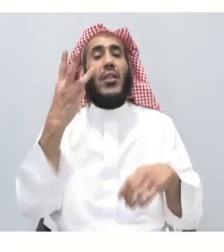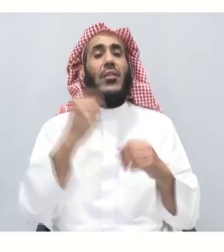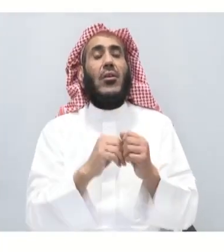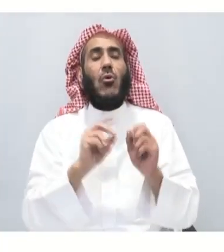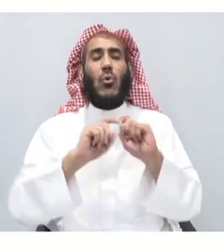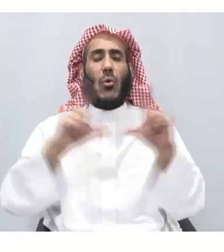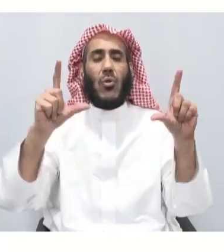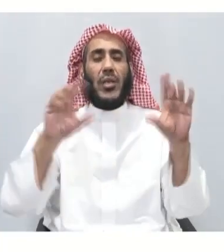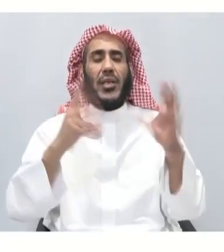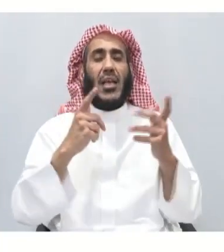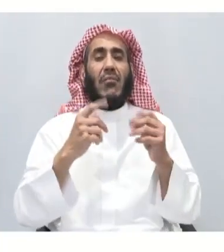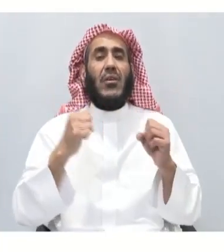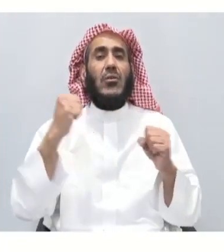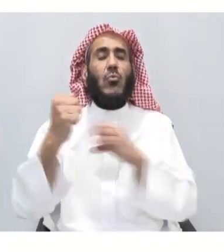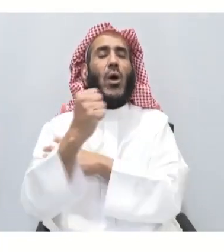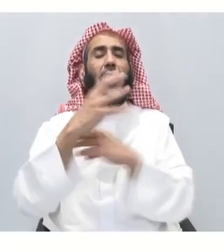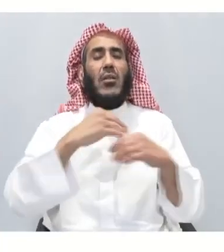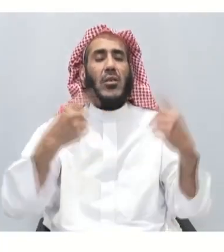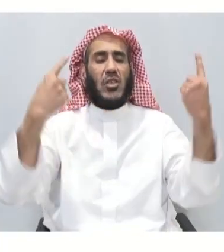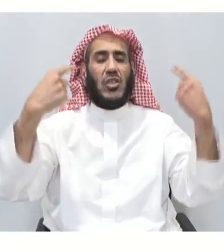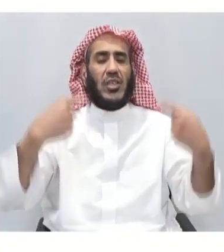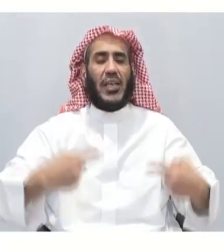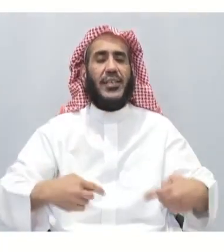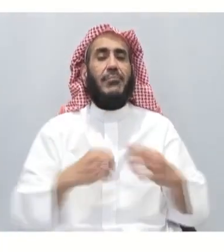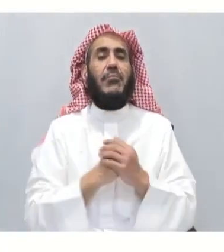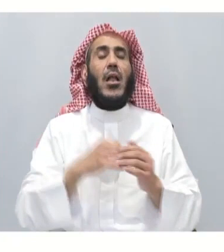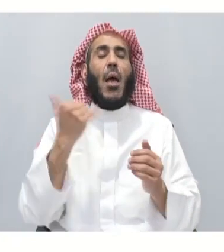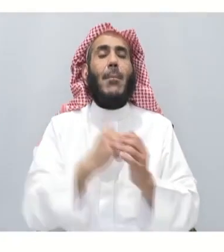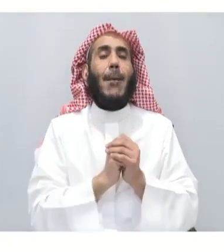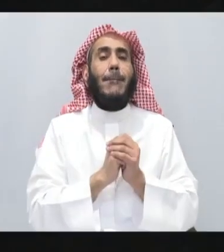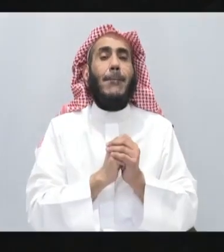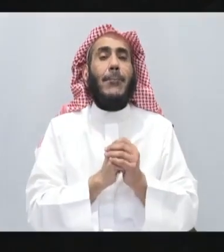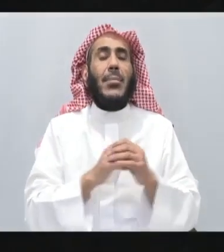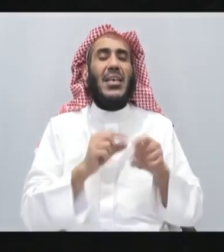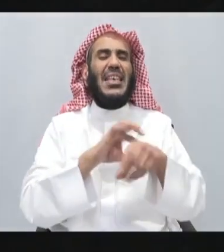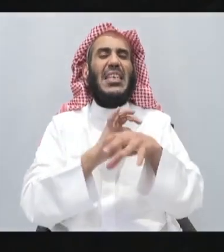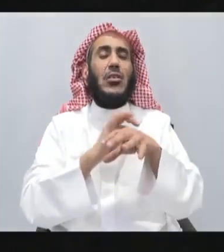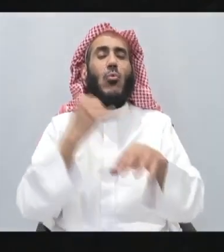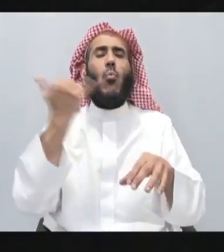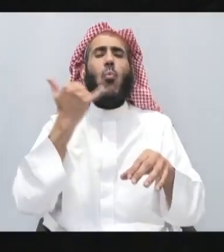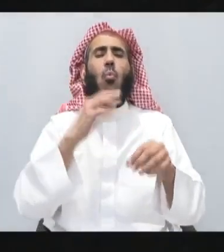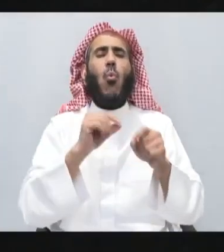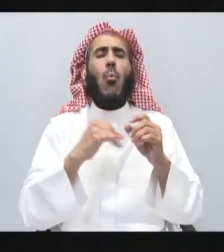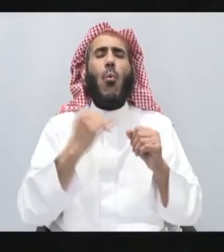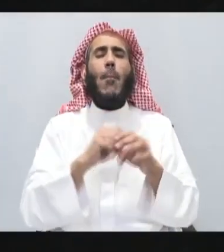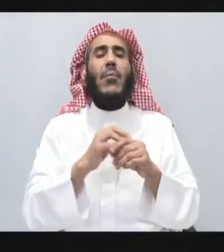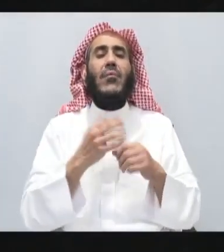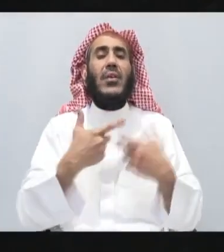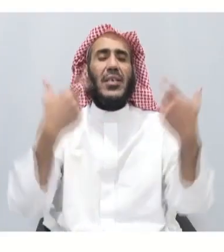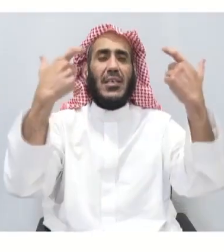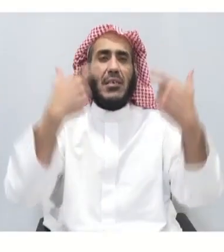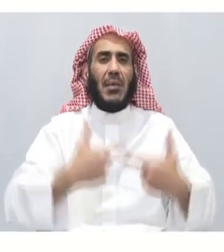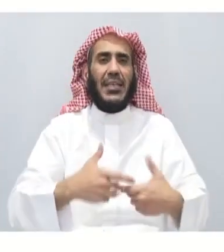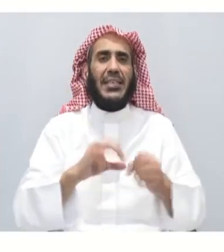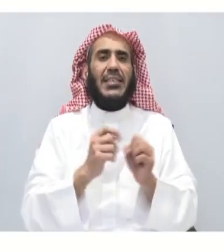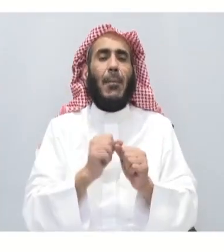وتوضيح كيف تحرك العضلات اجزاء الجسم الاهميه للجلد دور مهم في عمليه حمايه الجسم